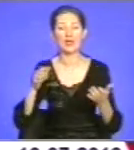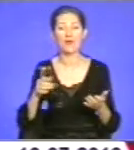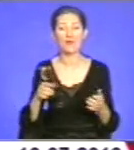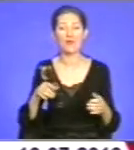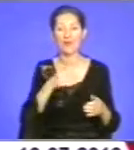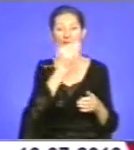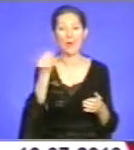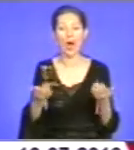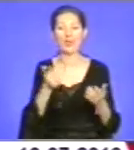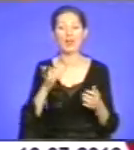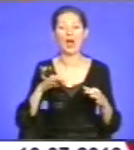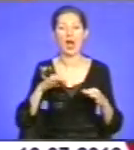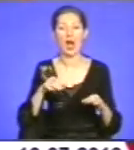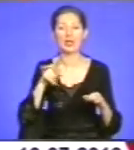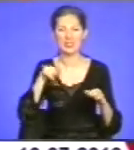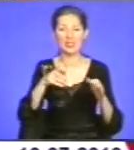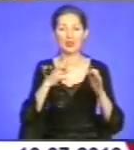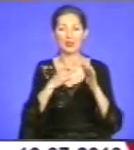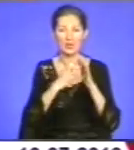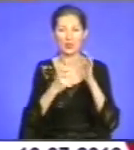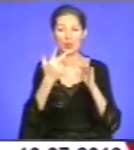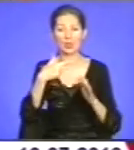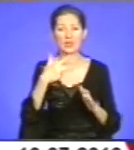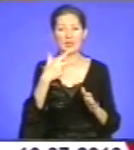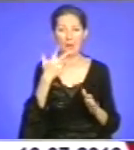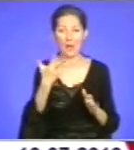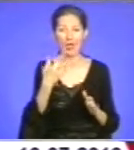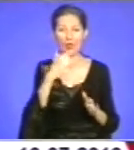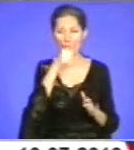«Мерседес» 1935 року випуску нас покатали.